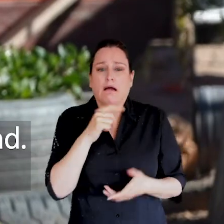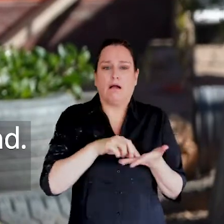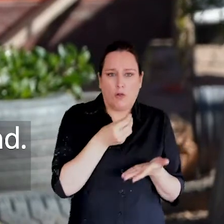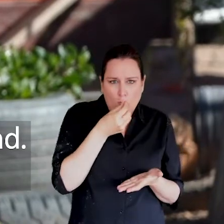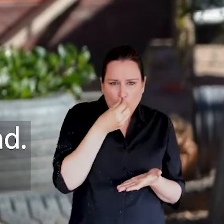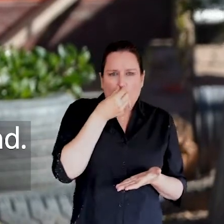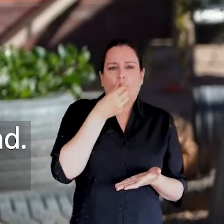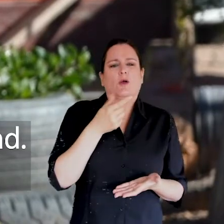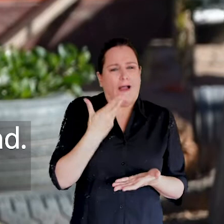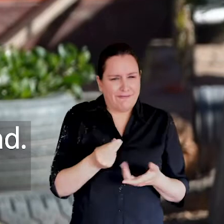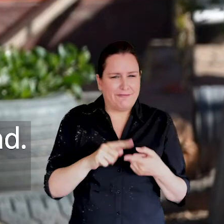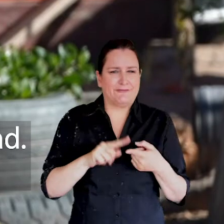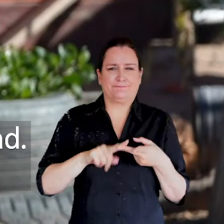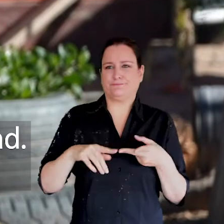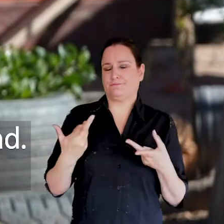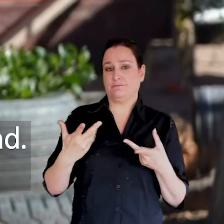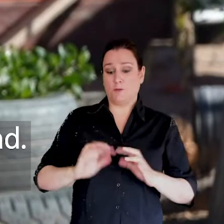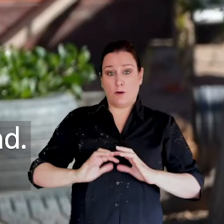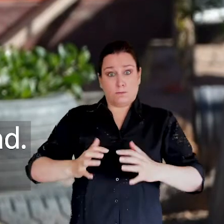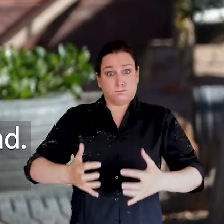voor die kopwanden in die kop of